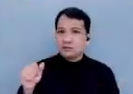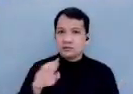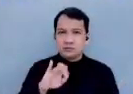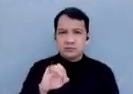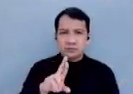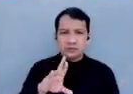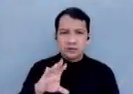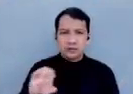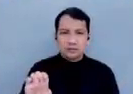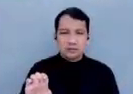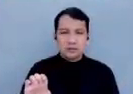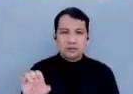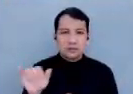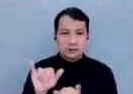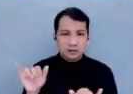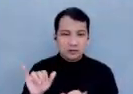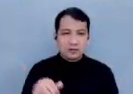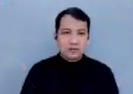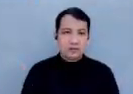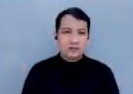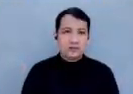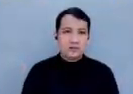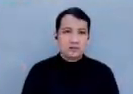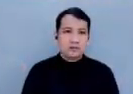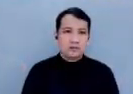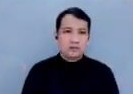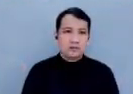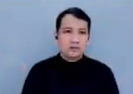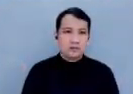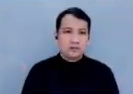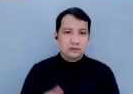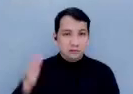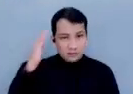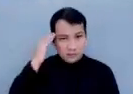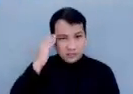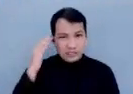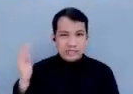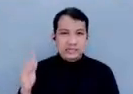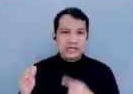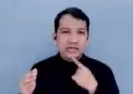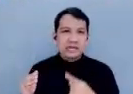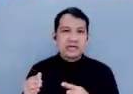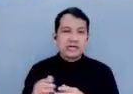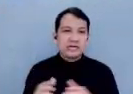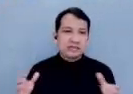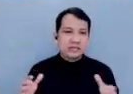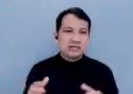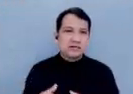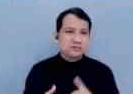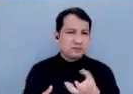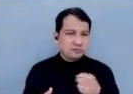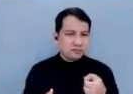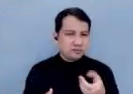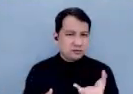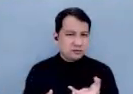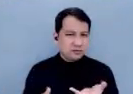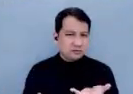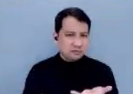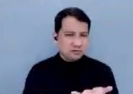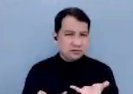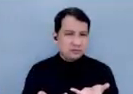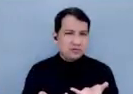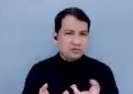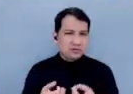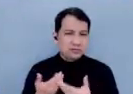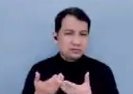rin. Same scale ba sila with Barbie? Malaki lang yung head. You know what I wonder is parang paano ba sila mag-release ng